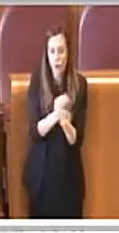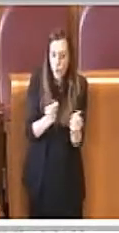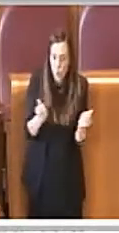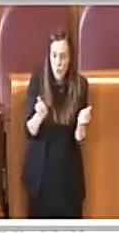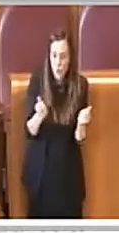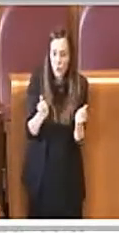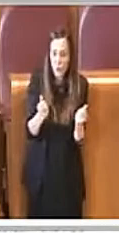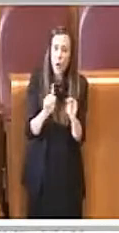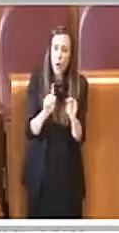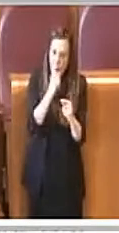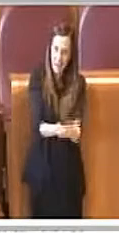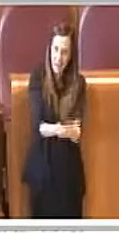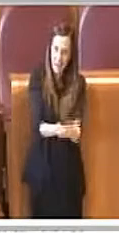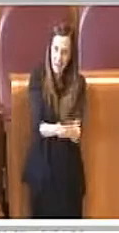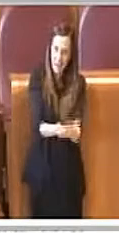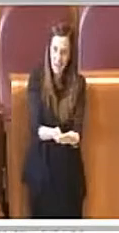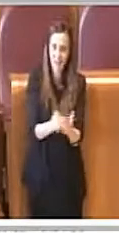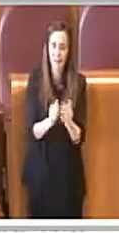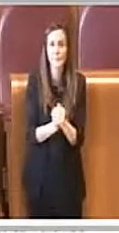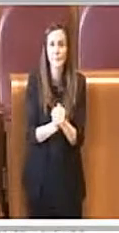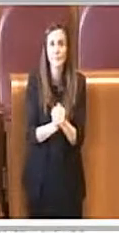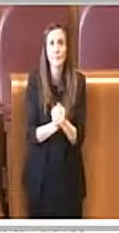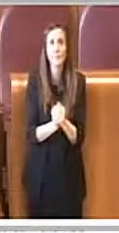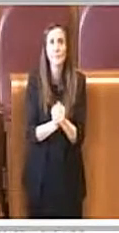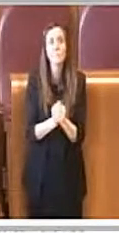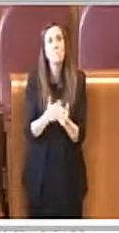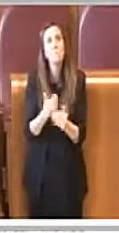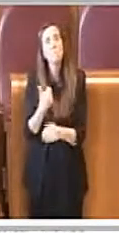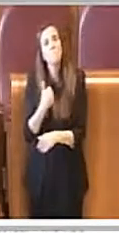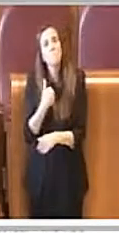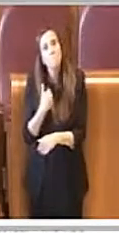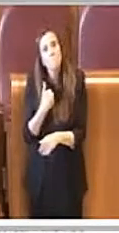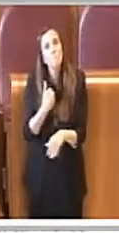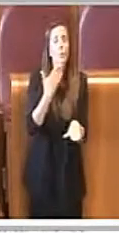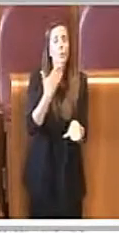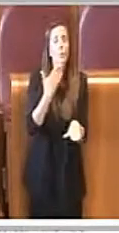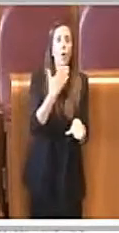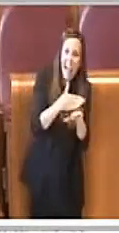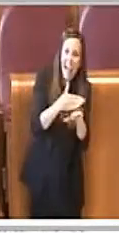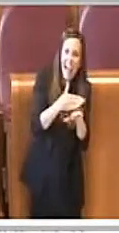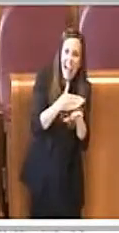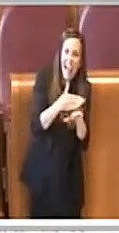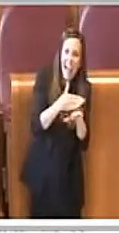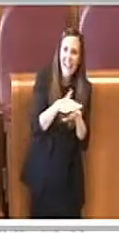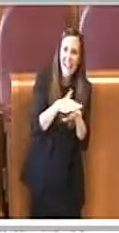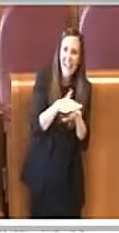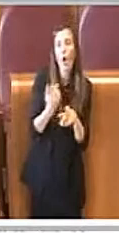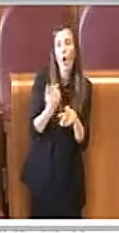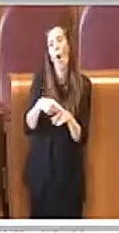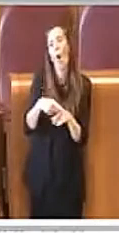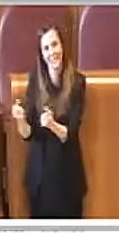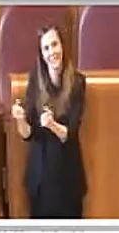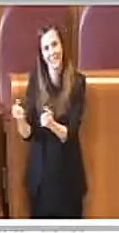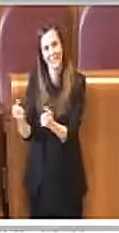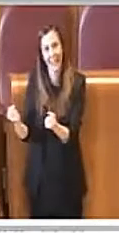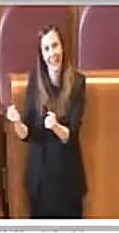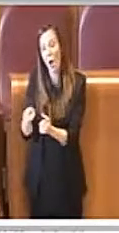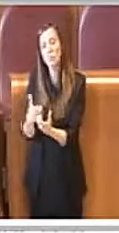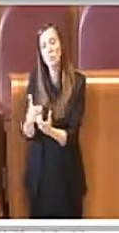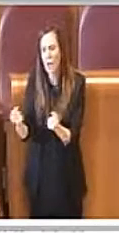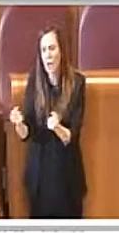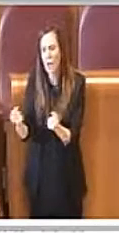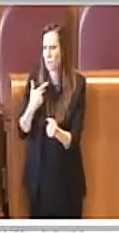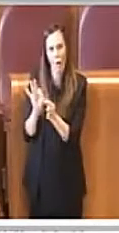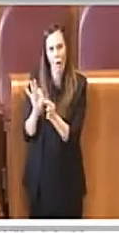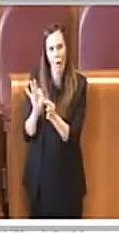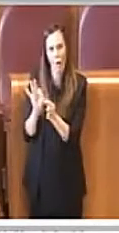opportune possibili. Ora io mi faccio una questione di metodo e una questione di sostanza. Per quanto riguarda la sostanza siamo tutti d'accordo.